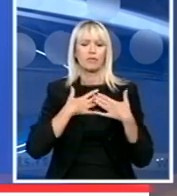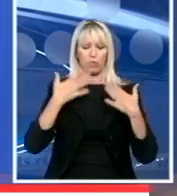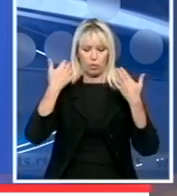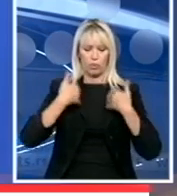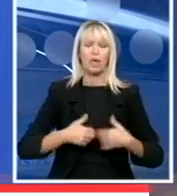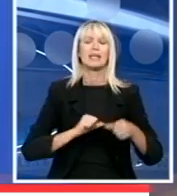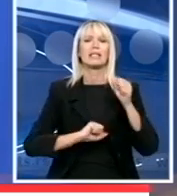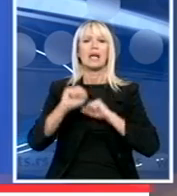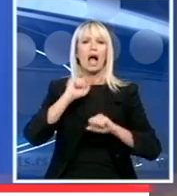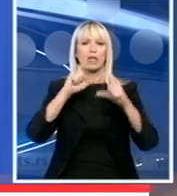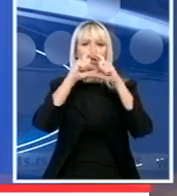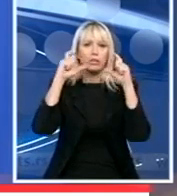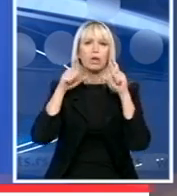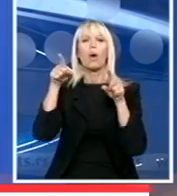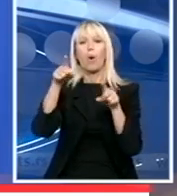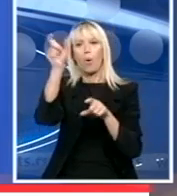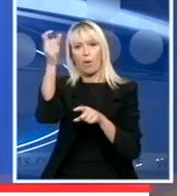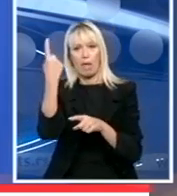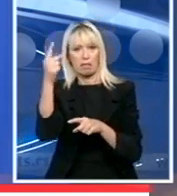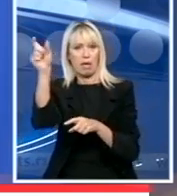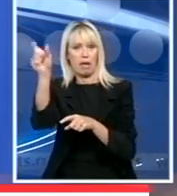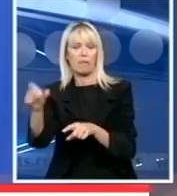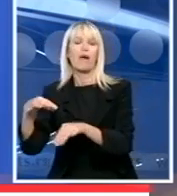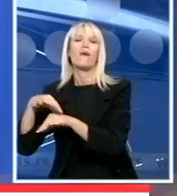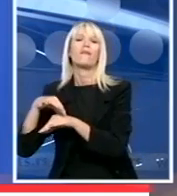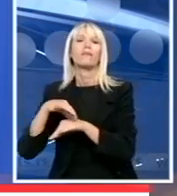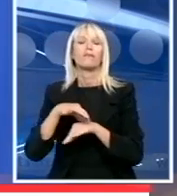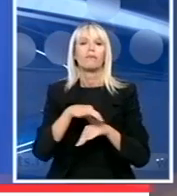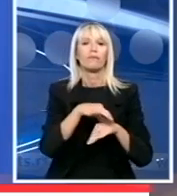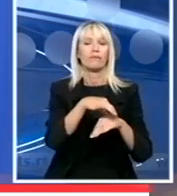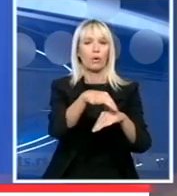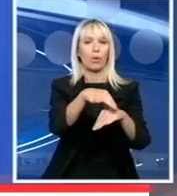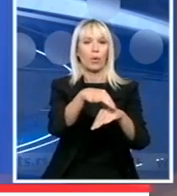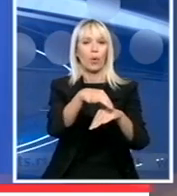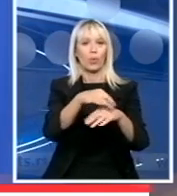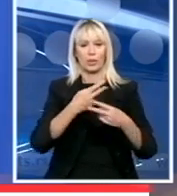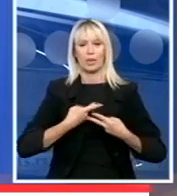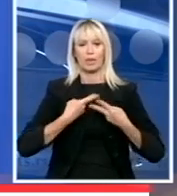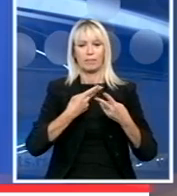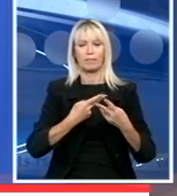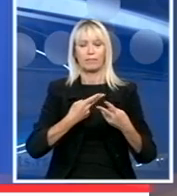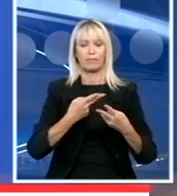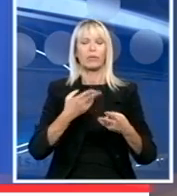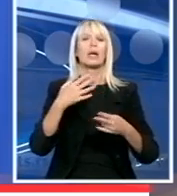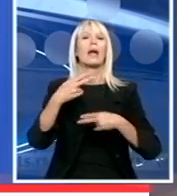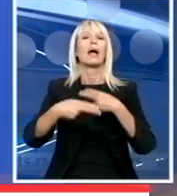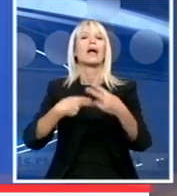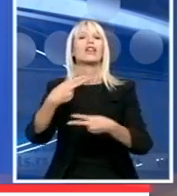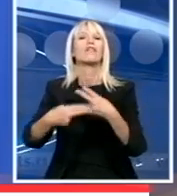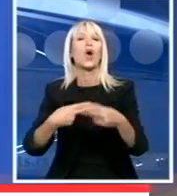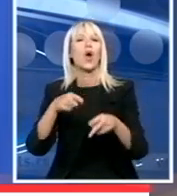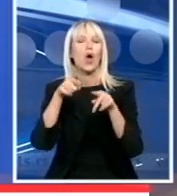opremom dovodi i sprovodi praktično u dvorišne prostorije, u prostorije gde